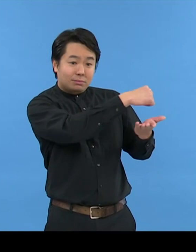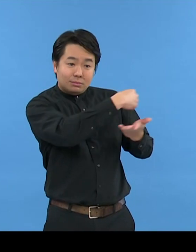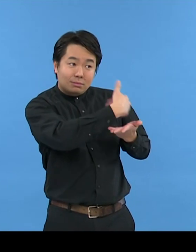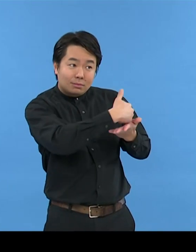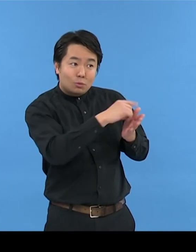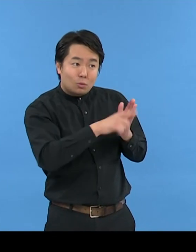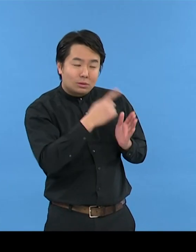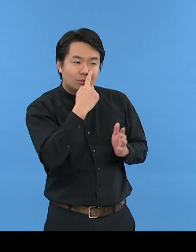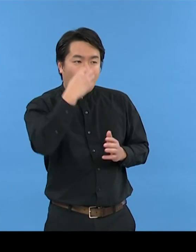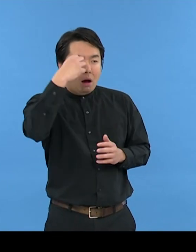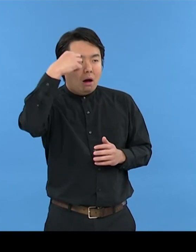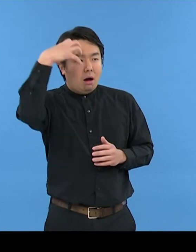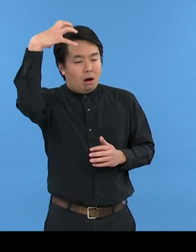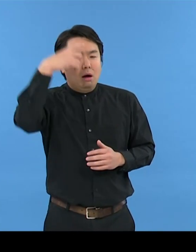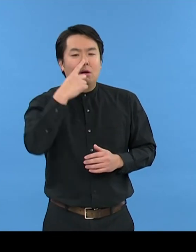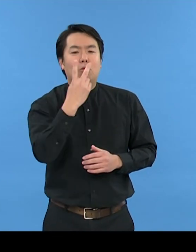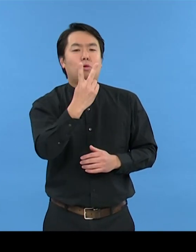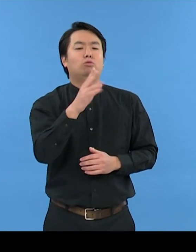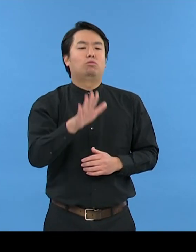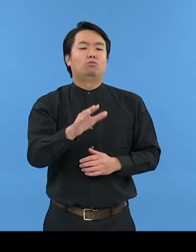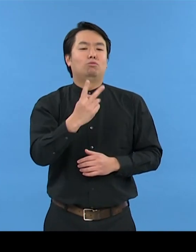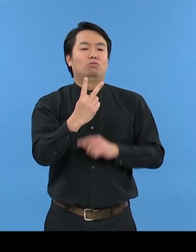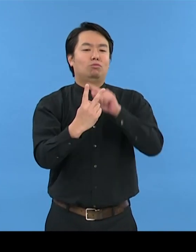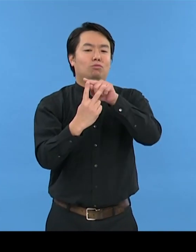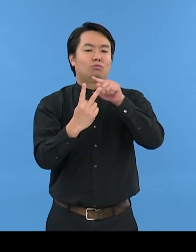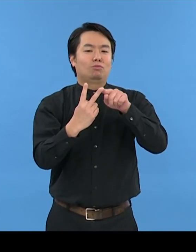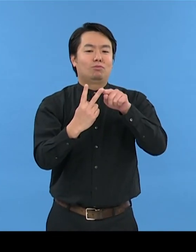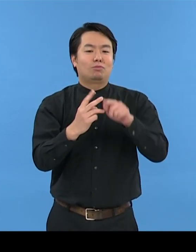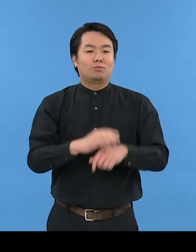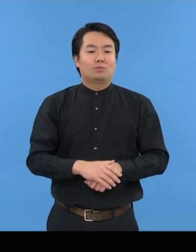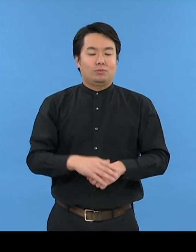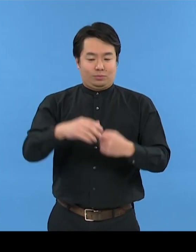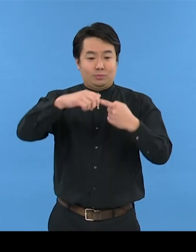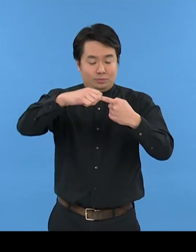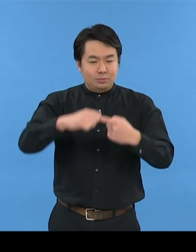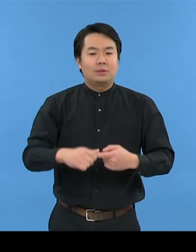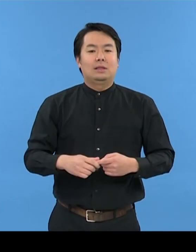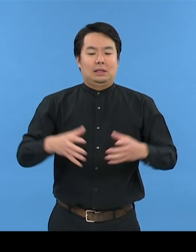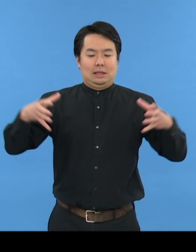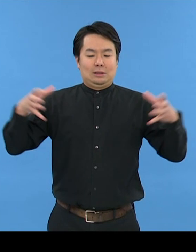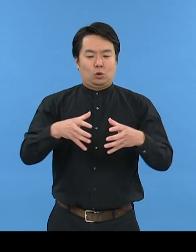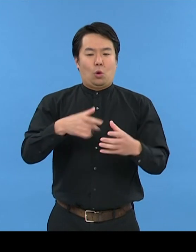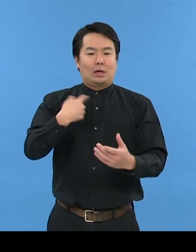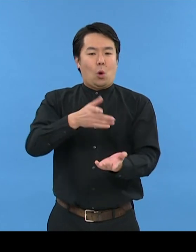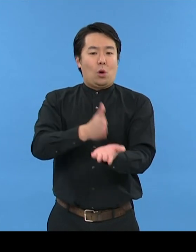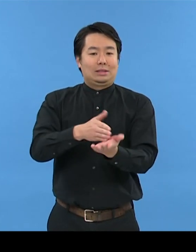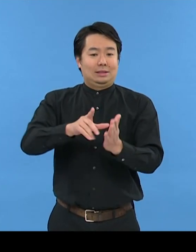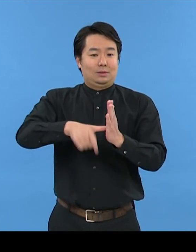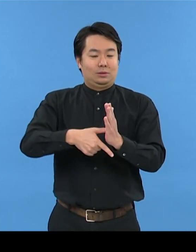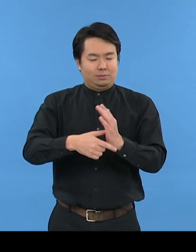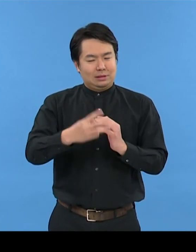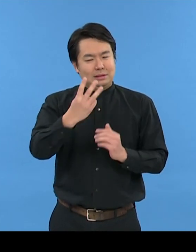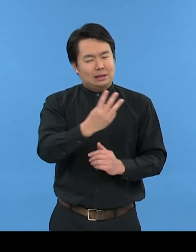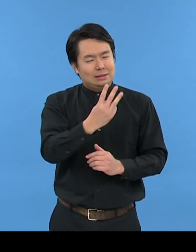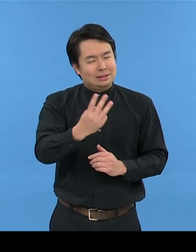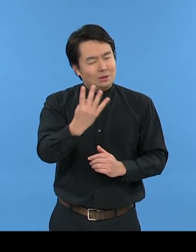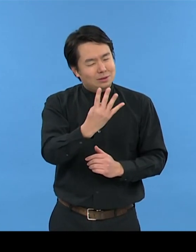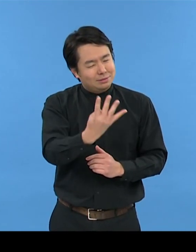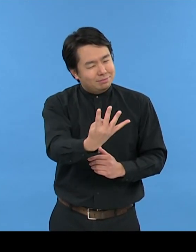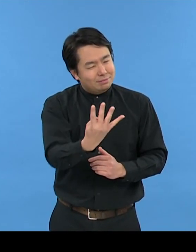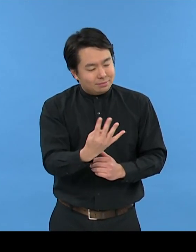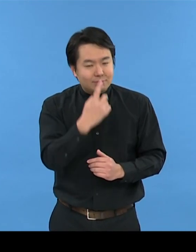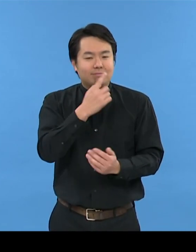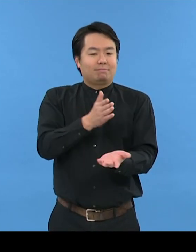聞きながら思い出したことが2つあります一つは教会